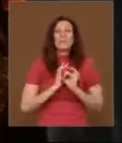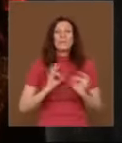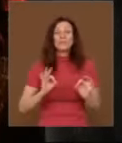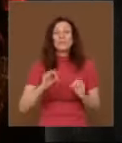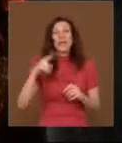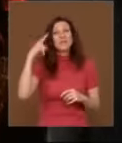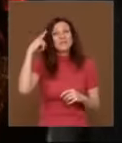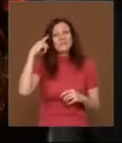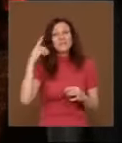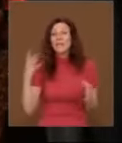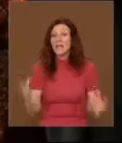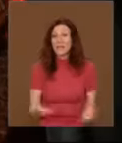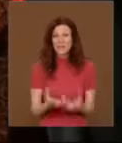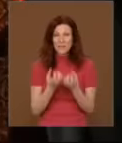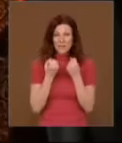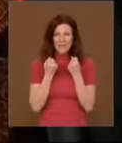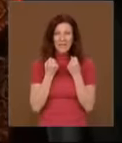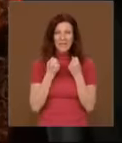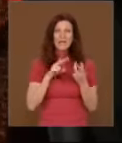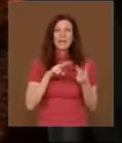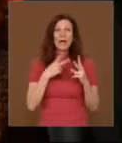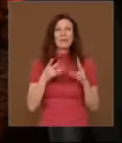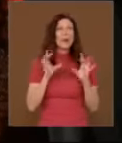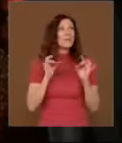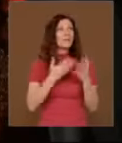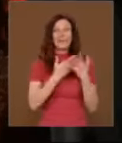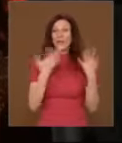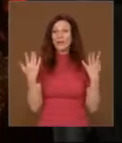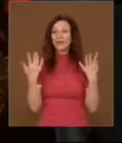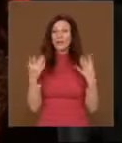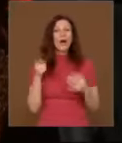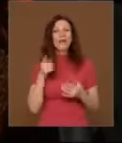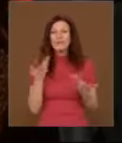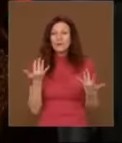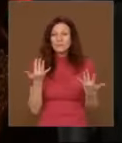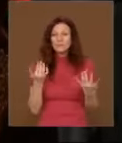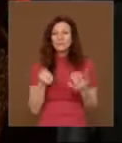на спасението, а с това да промени реалността, в която живеем, това е